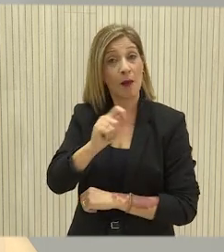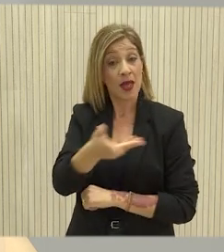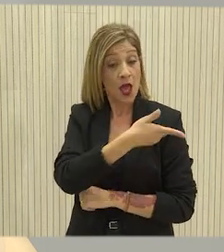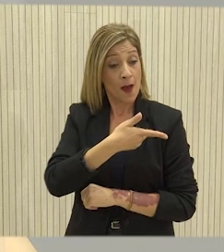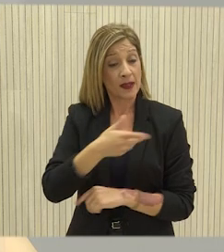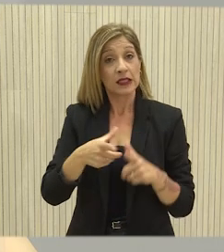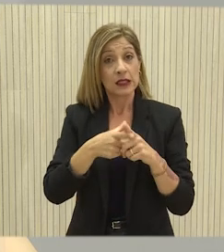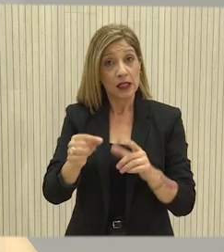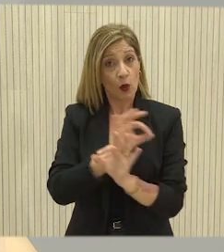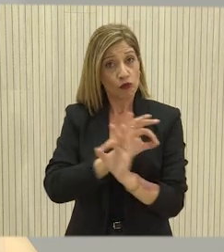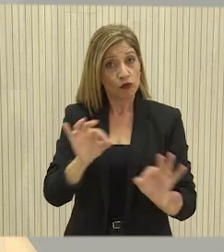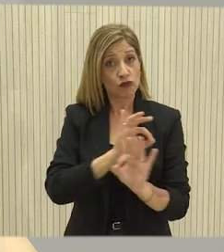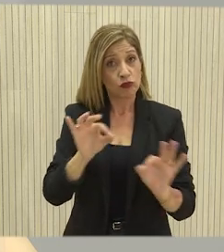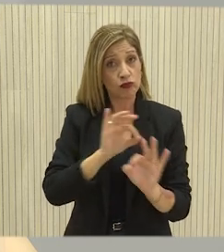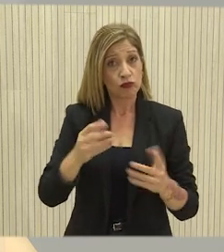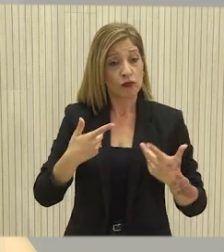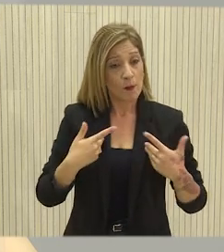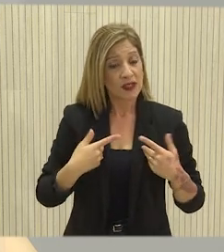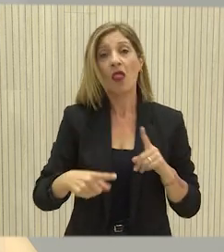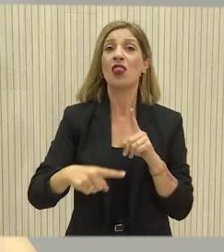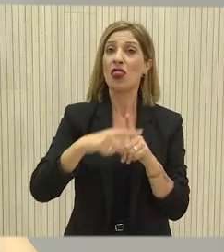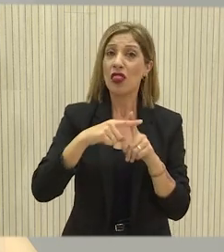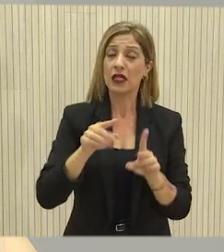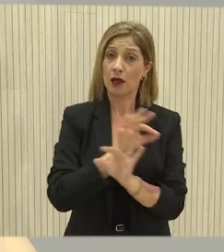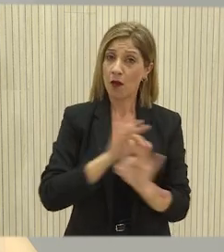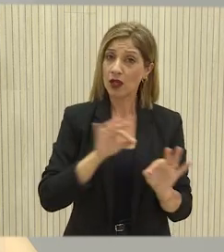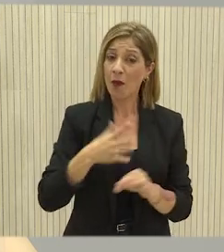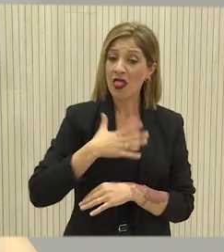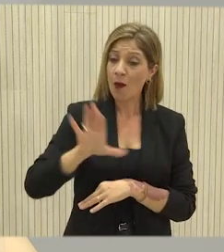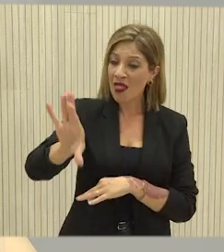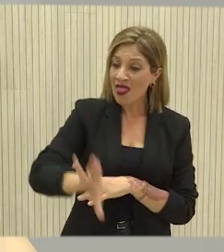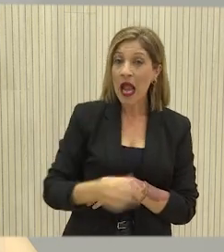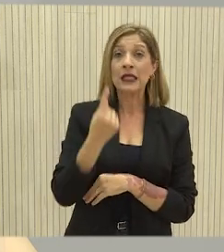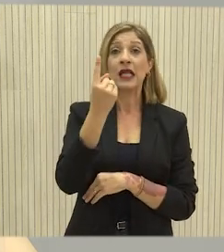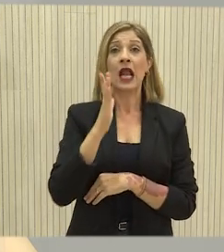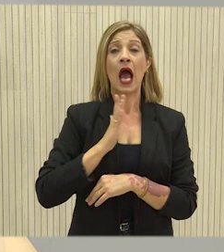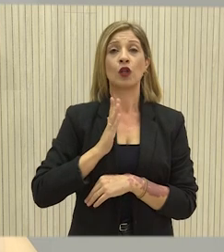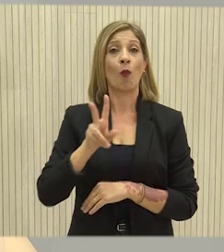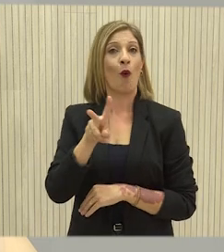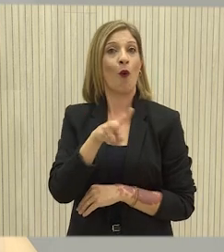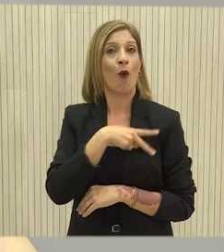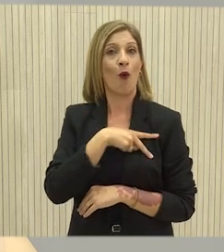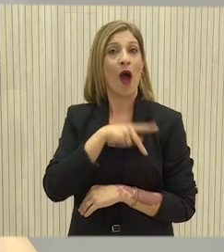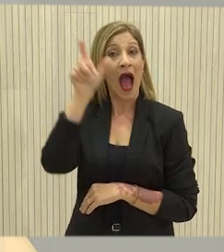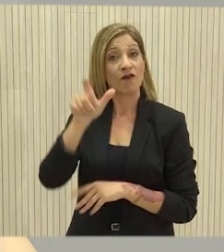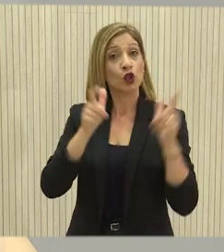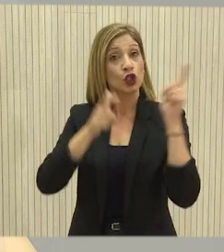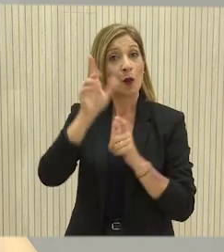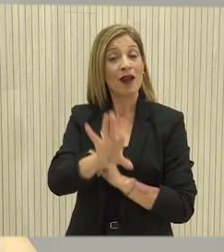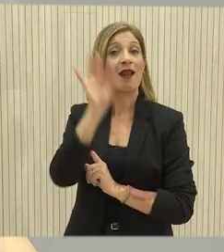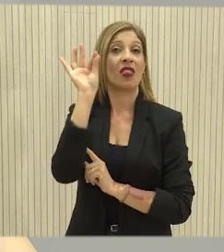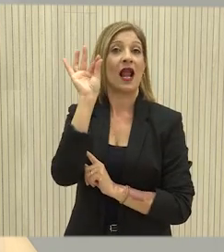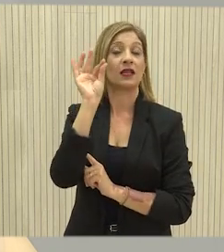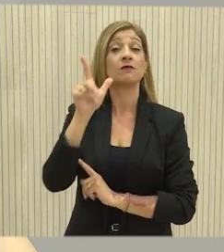μας προς τον Γενικό Γραμματέα ως προς τον διορισμό συγκεκριμένης προσωπικότητας από πλευράς του, ενώ μέχρι στιγμής δεν έχουμε επίσημη